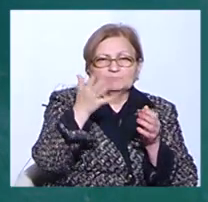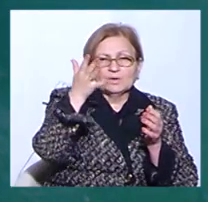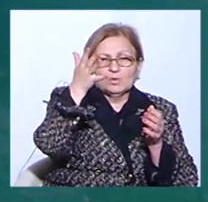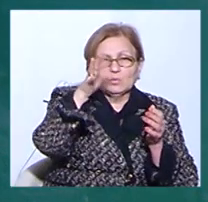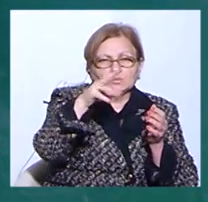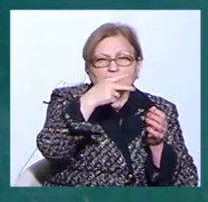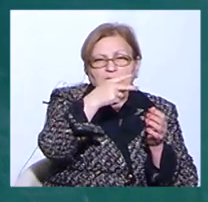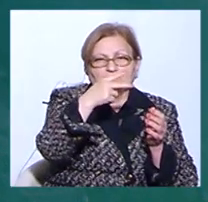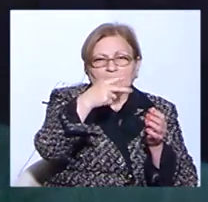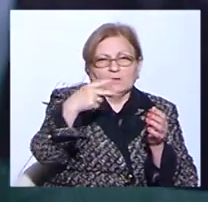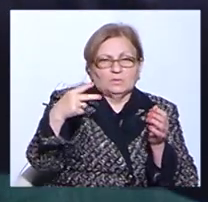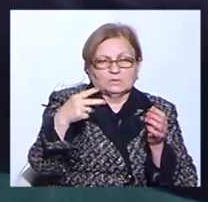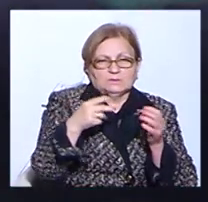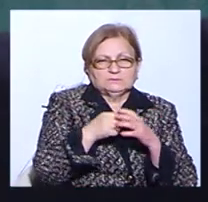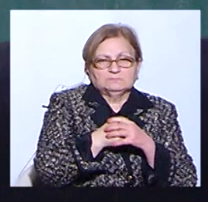5/2.